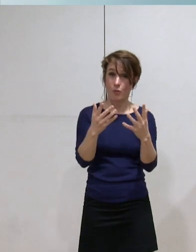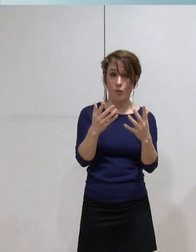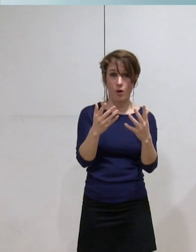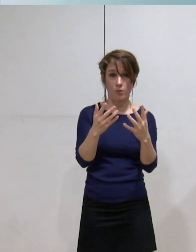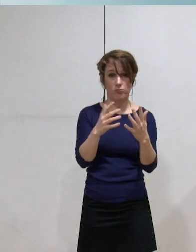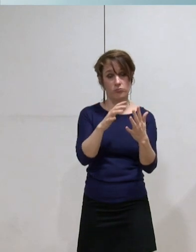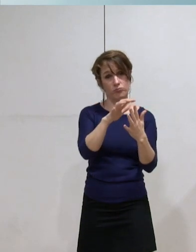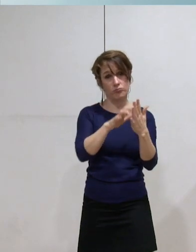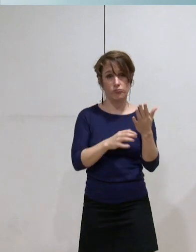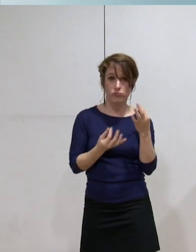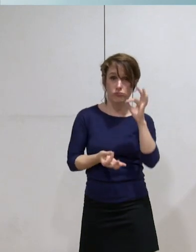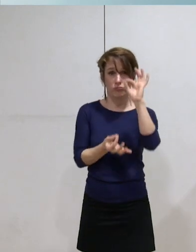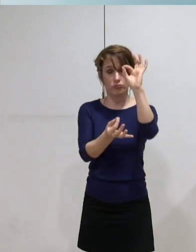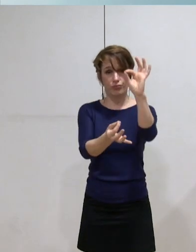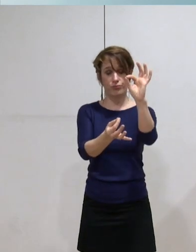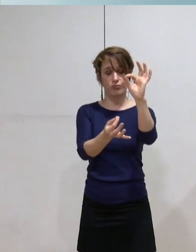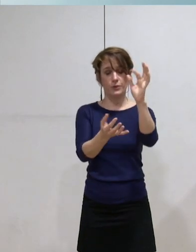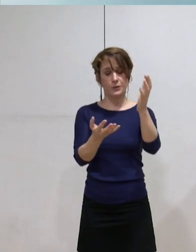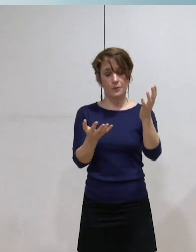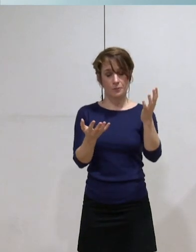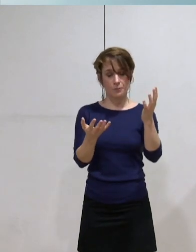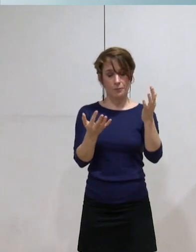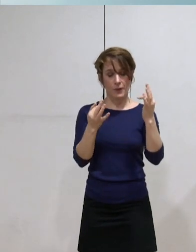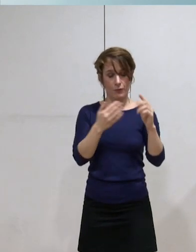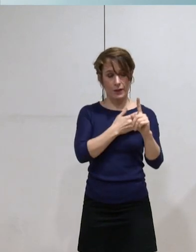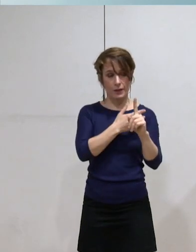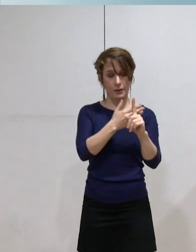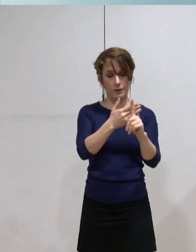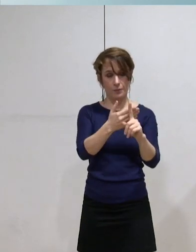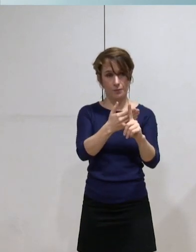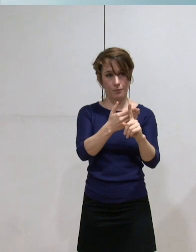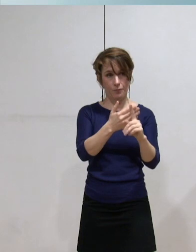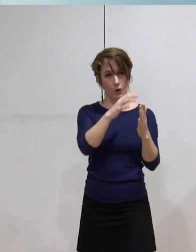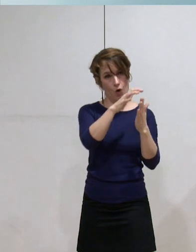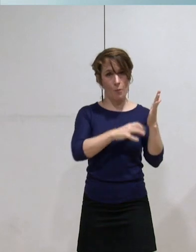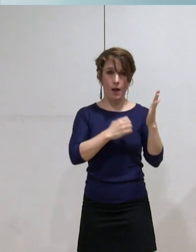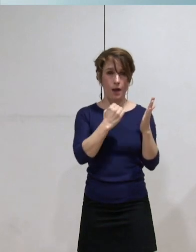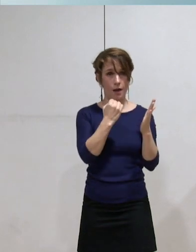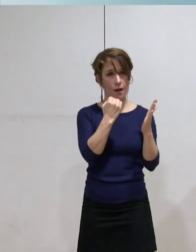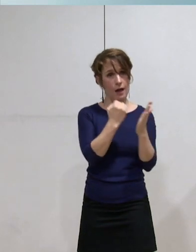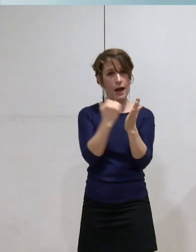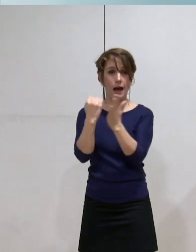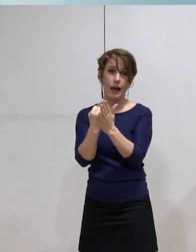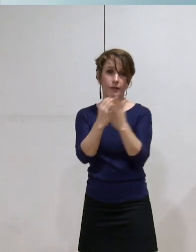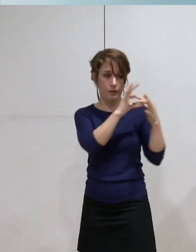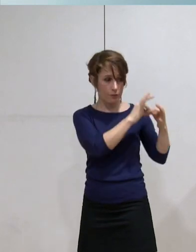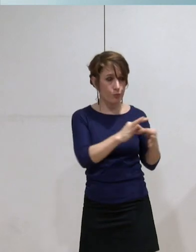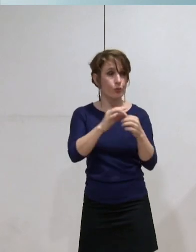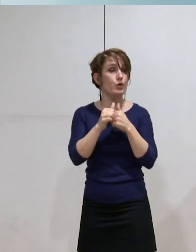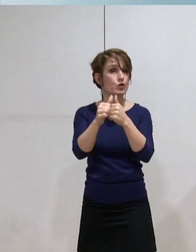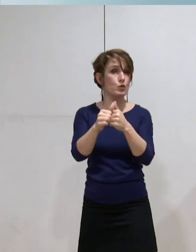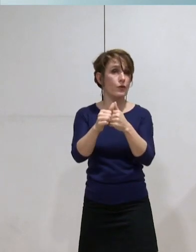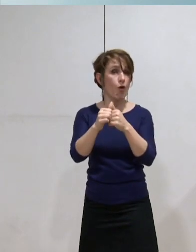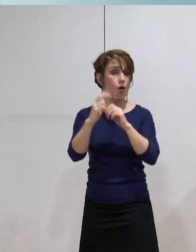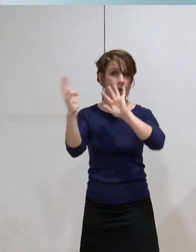acte des actes que qui ont été pris en application de la délégation de